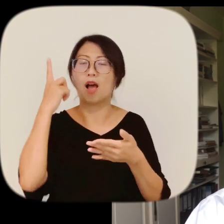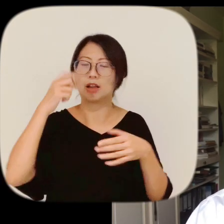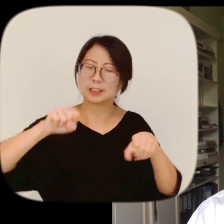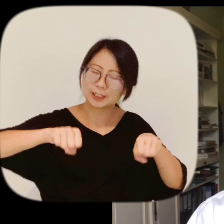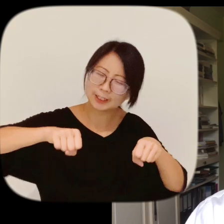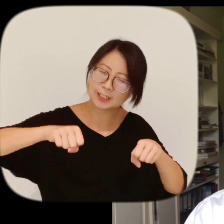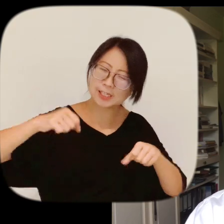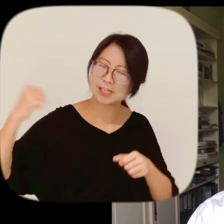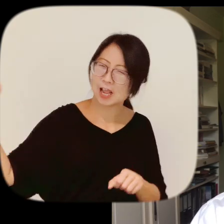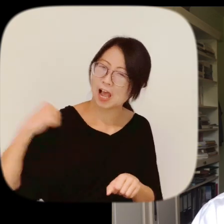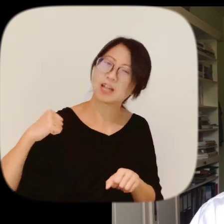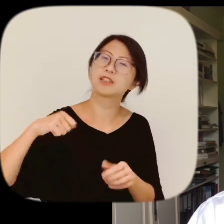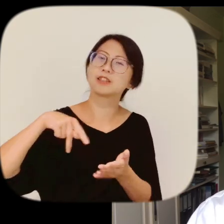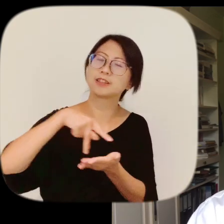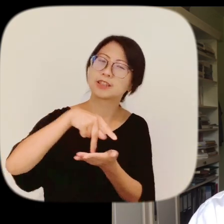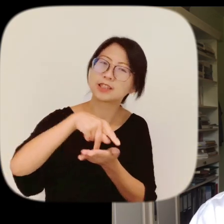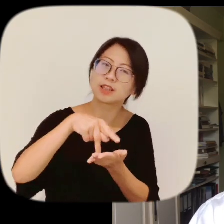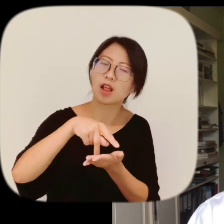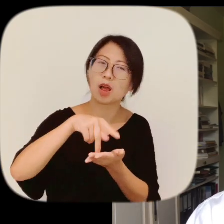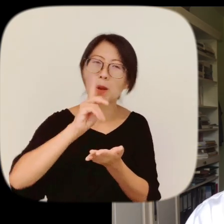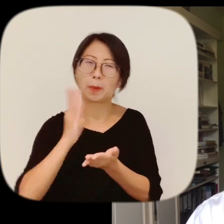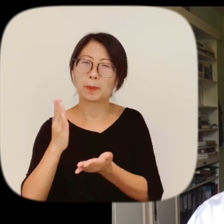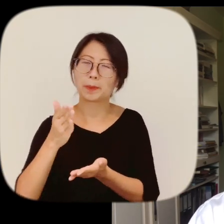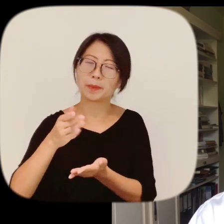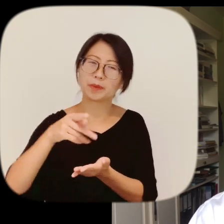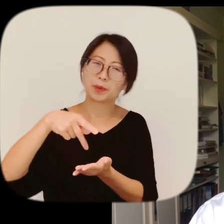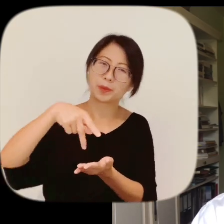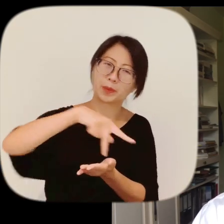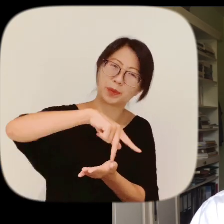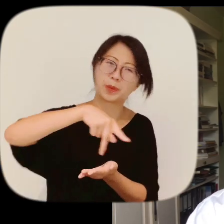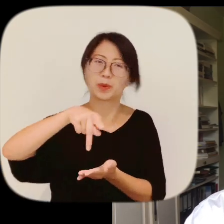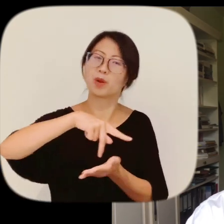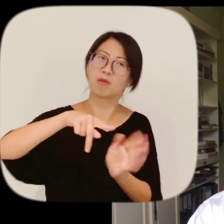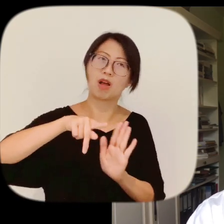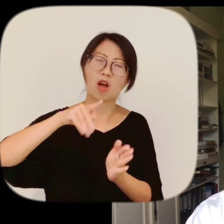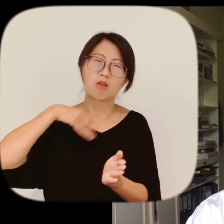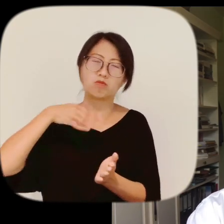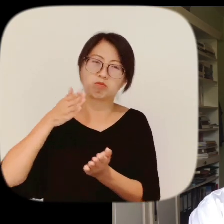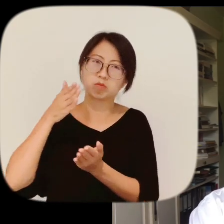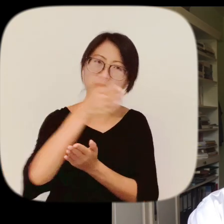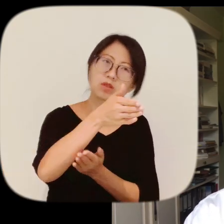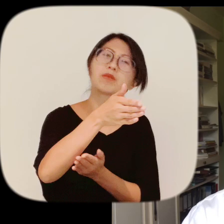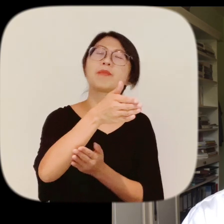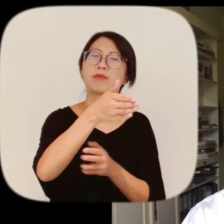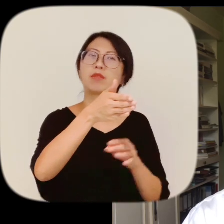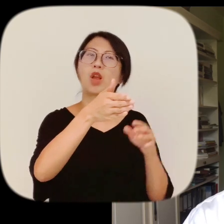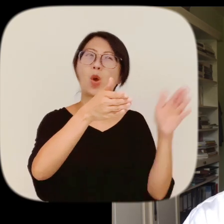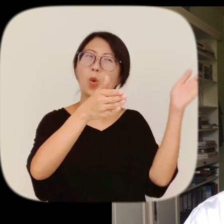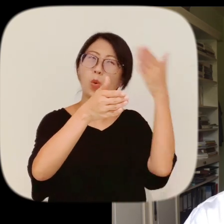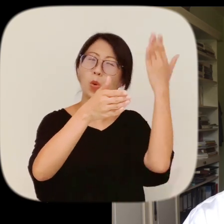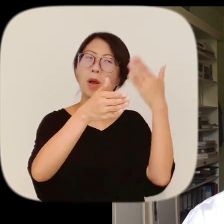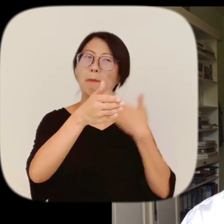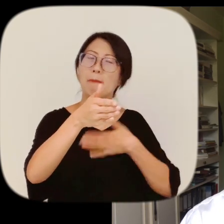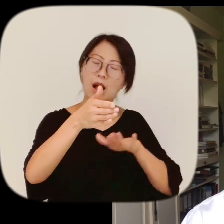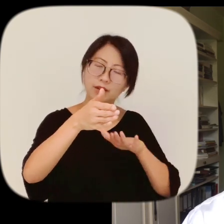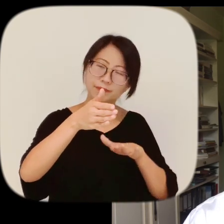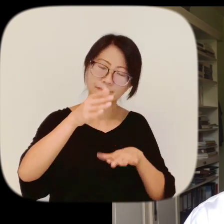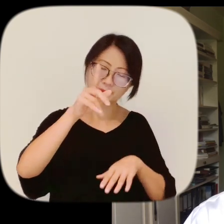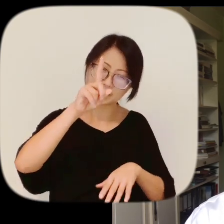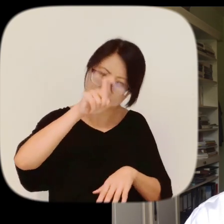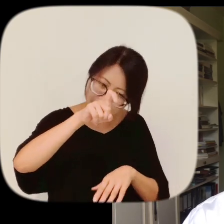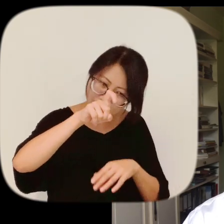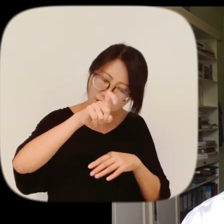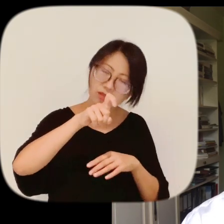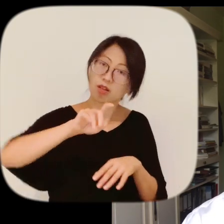车那么用多点力但是呢好处是不会放来放去你可以对准自己的方向欲速不达